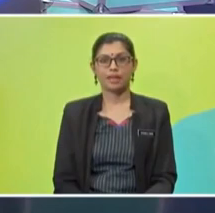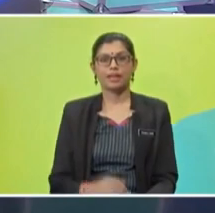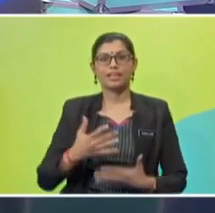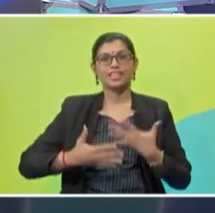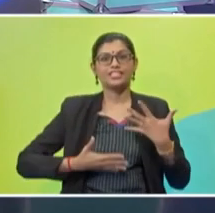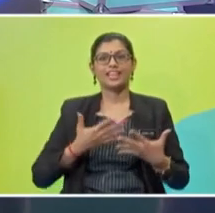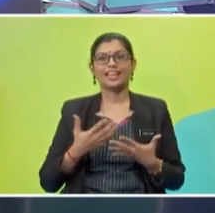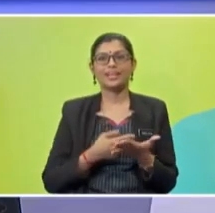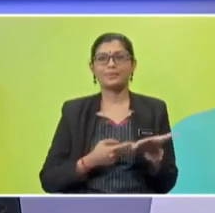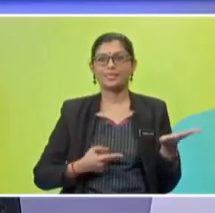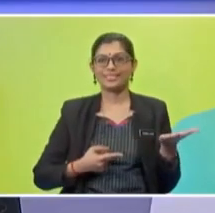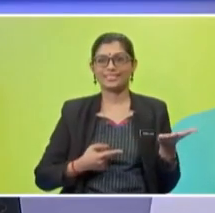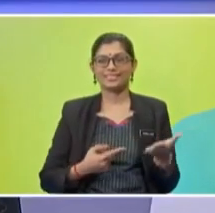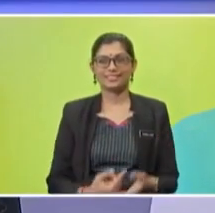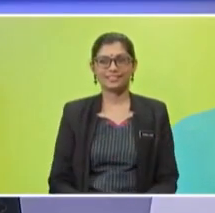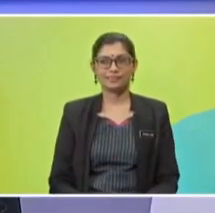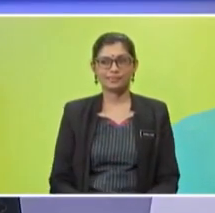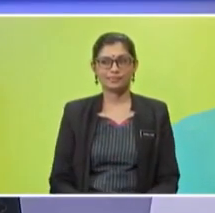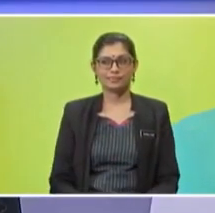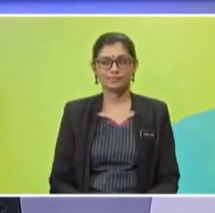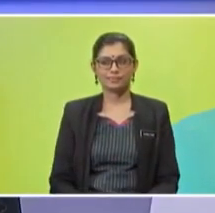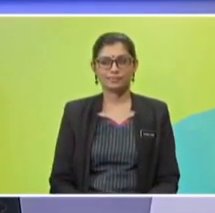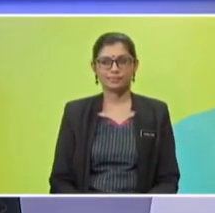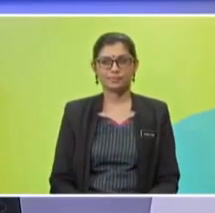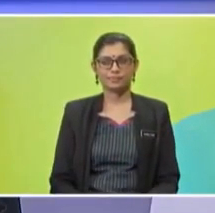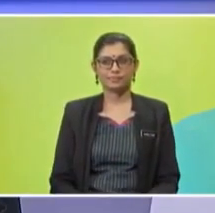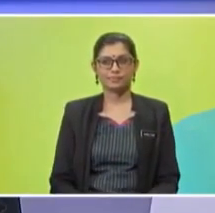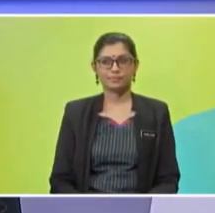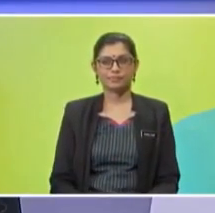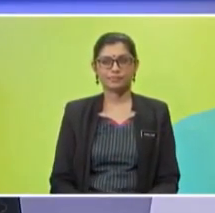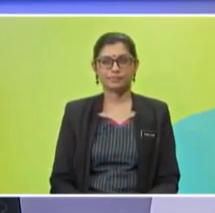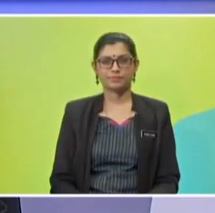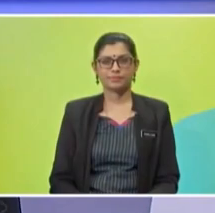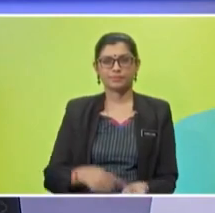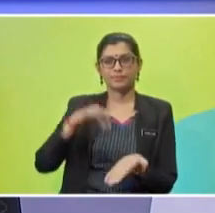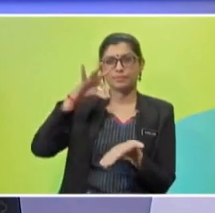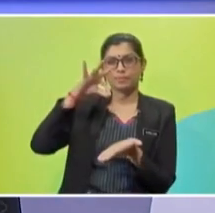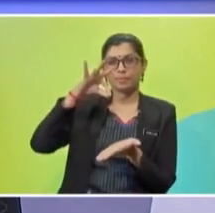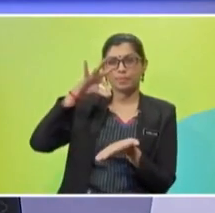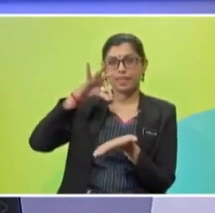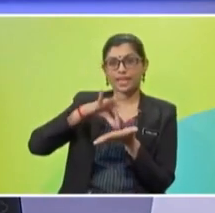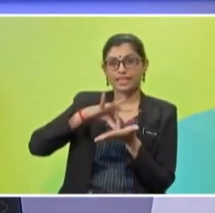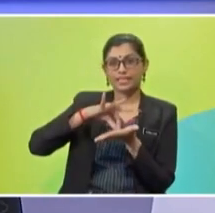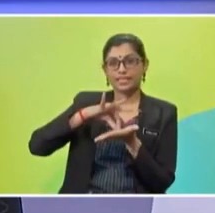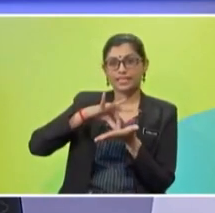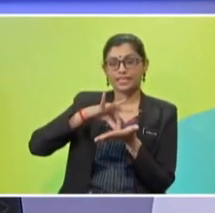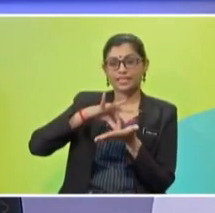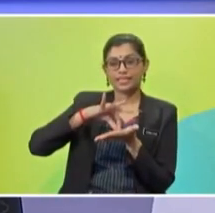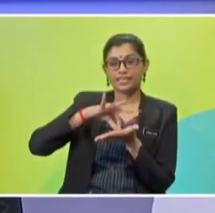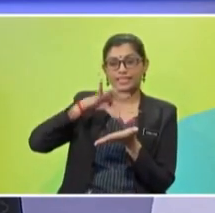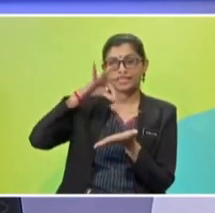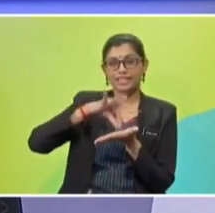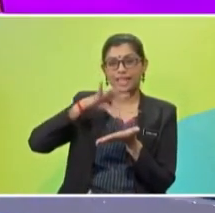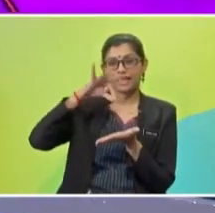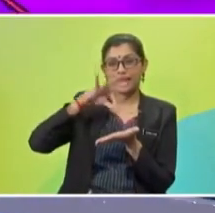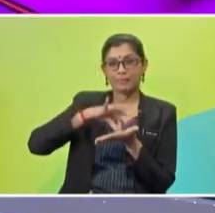ayam-ayam macam-macam nge-gym oke I di depannya itu Oh